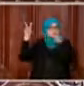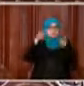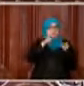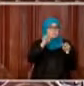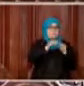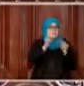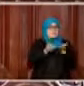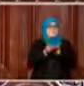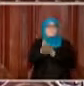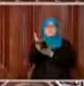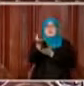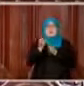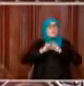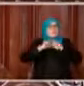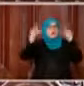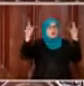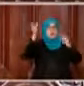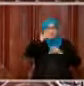واضحة